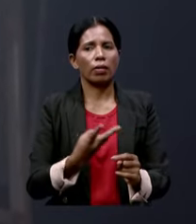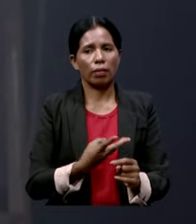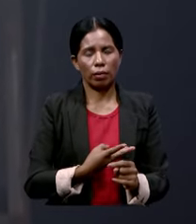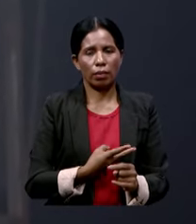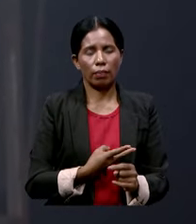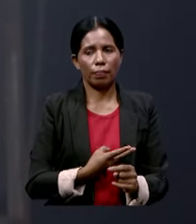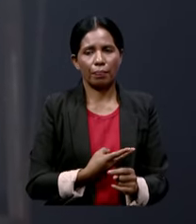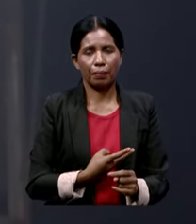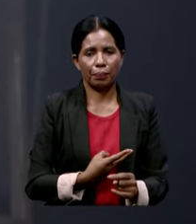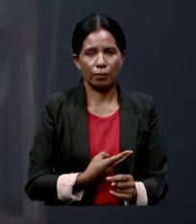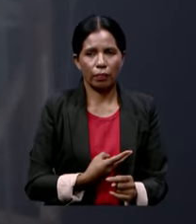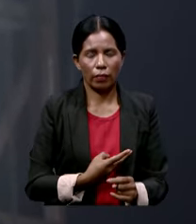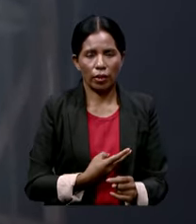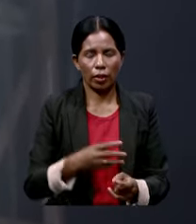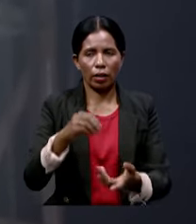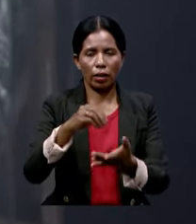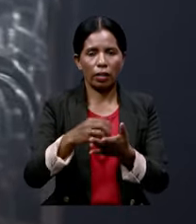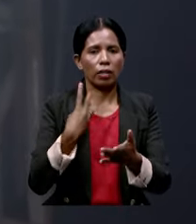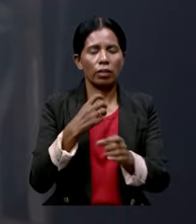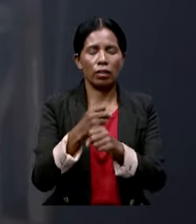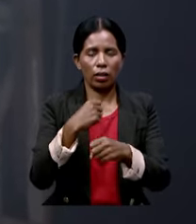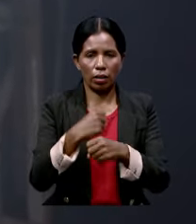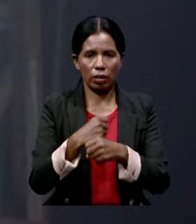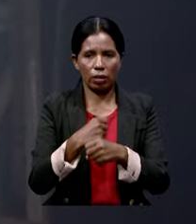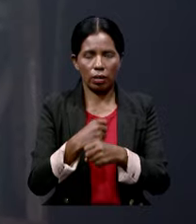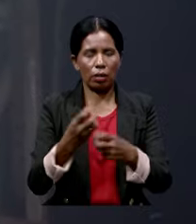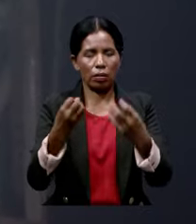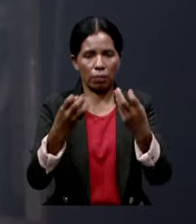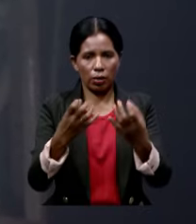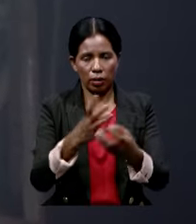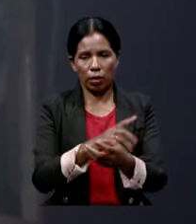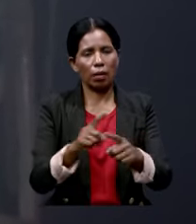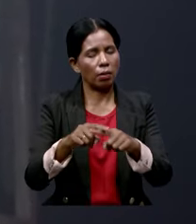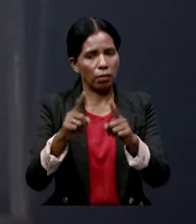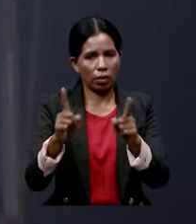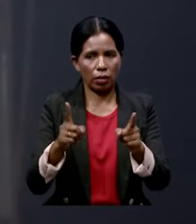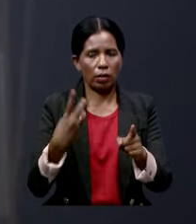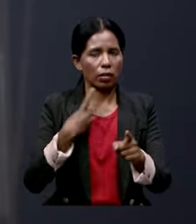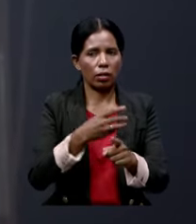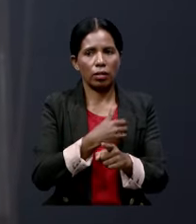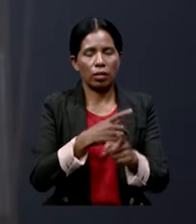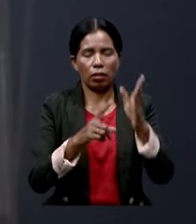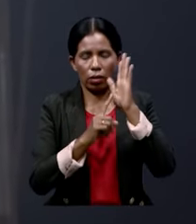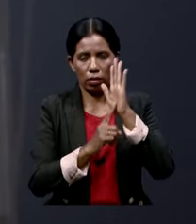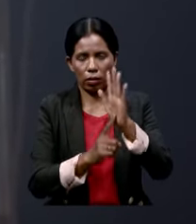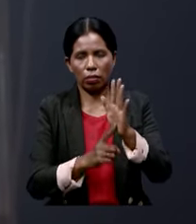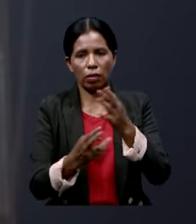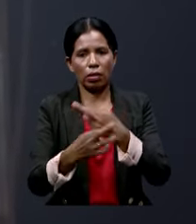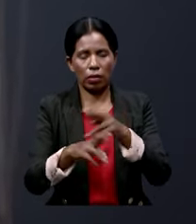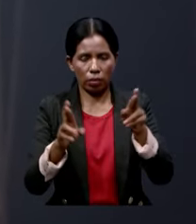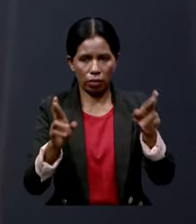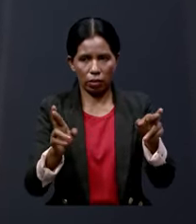Itania investimento nebe makita halo barak tiona maybe ita sitau katudu resultado nebe